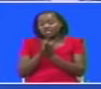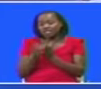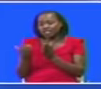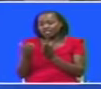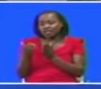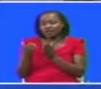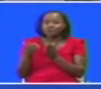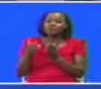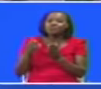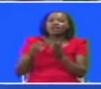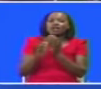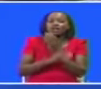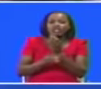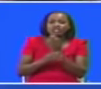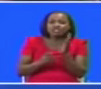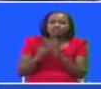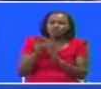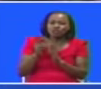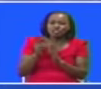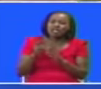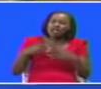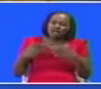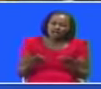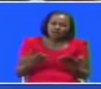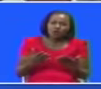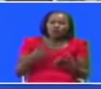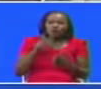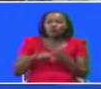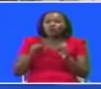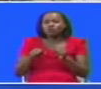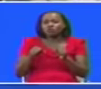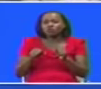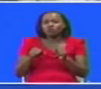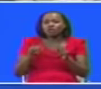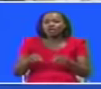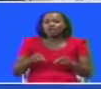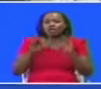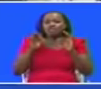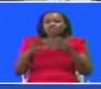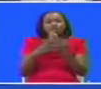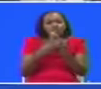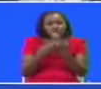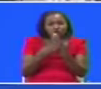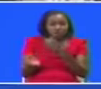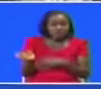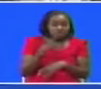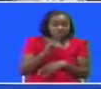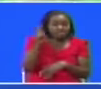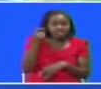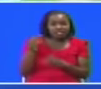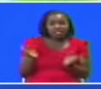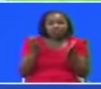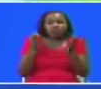Kwa mfano umetoka Australia kule, hali iko vipi? Ni kitu gani tunaweza iga kutoka Australia tukiwekea hapa Kenya na sekta ya afya iweze